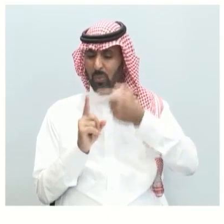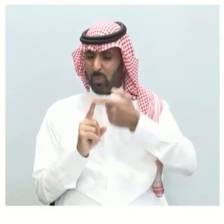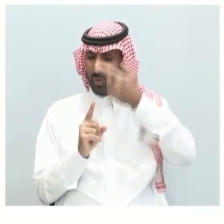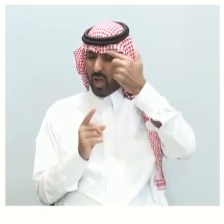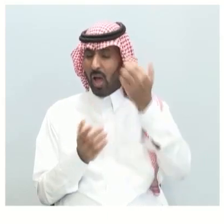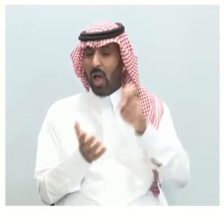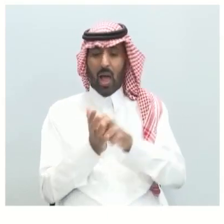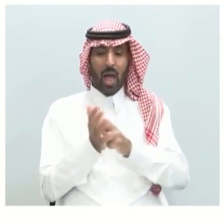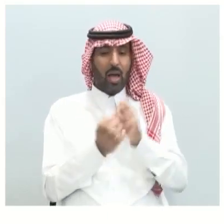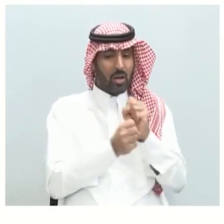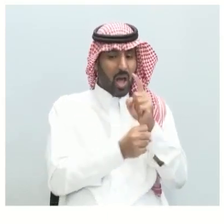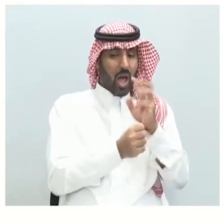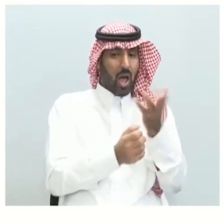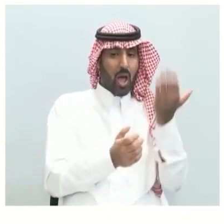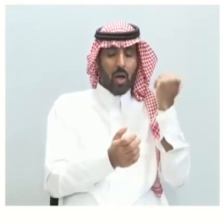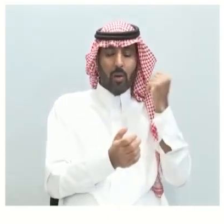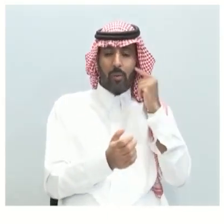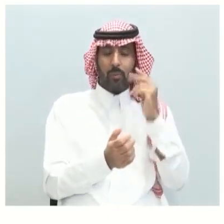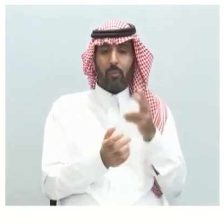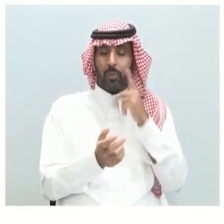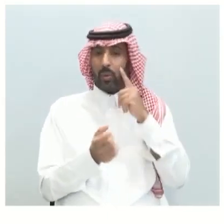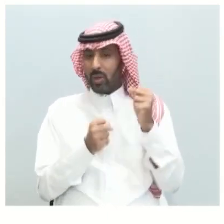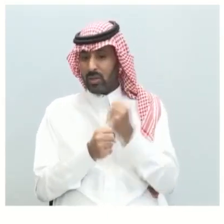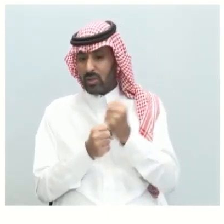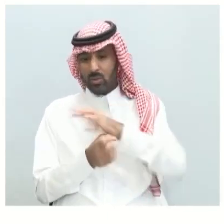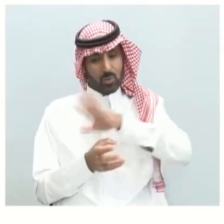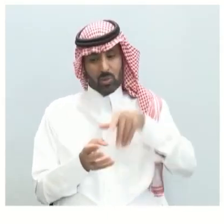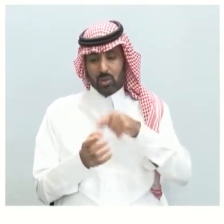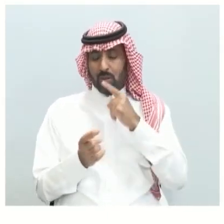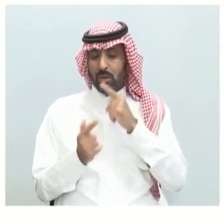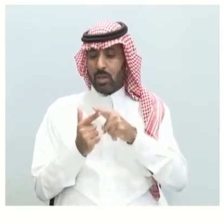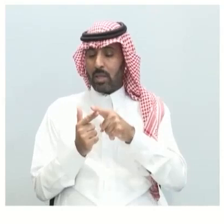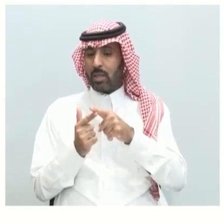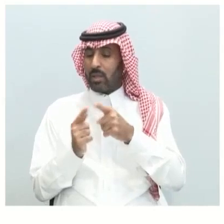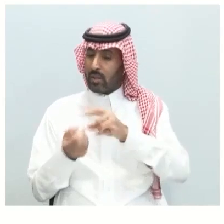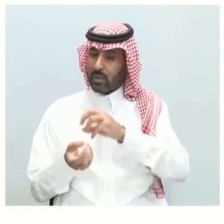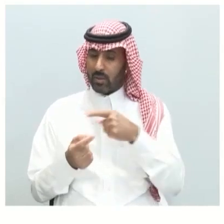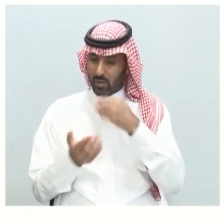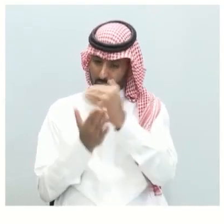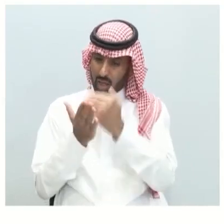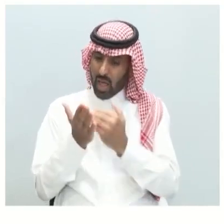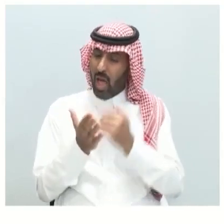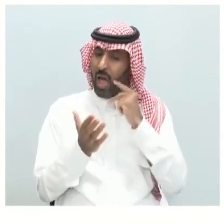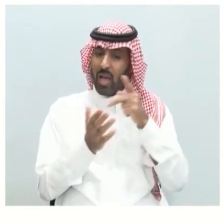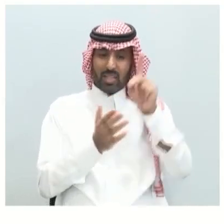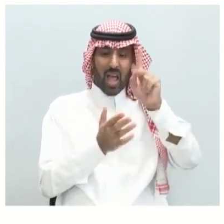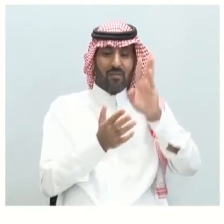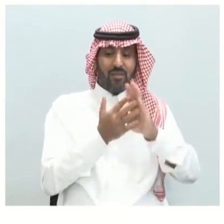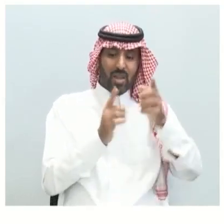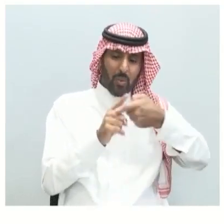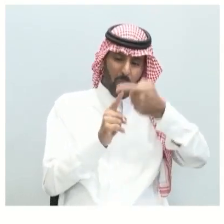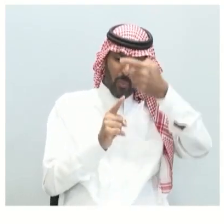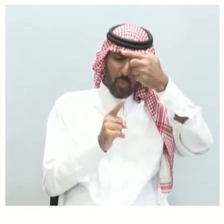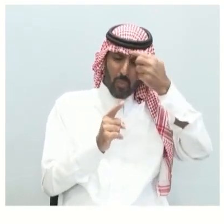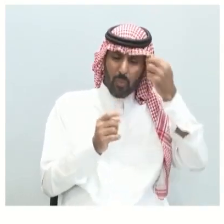الغازات لاحظنا من خلال هذه القوانين ان العمل تم كله باستخدام التدريج كالفن اذا العمل الذي قام به